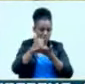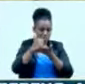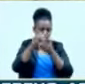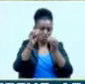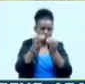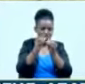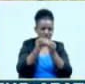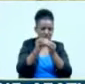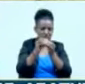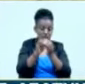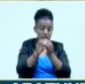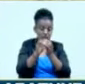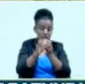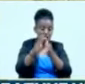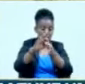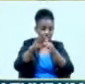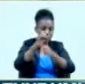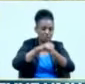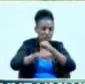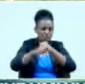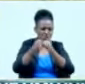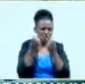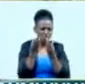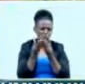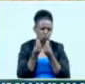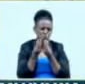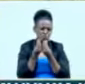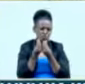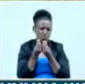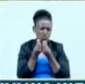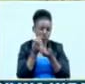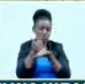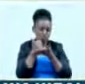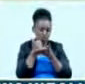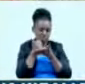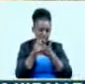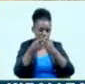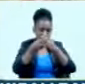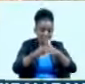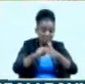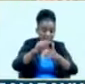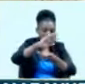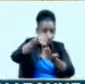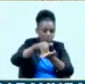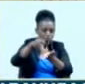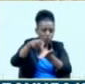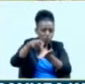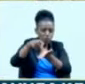ikafatanya igadusabira abafatanya bikorwa akabamo inyoroshyo mu buryo bwo gutangiza icyo gikorwa ibigo bikagenda